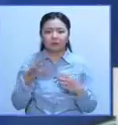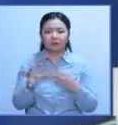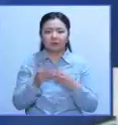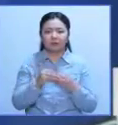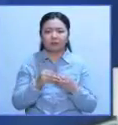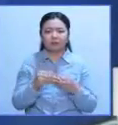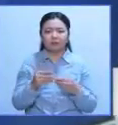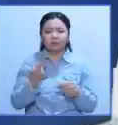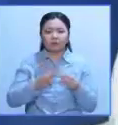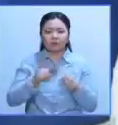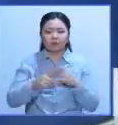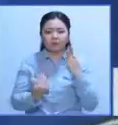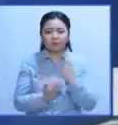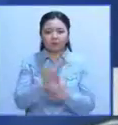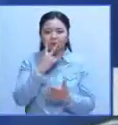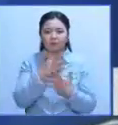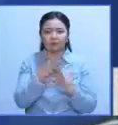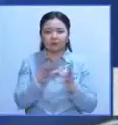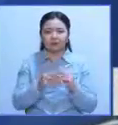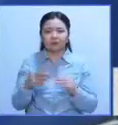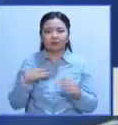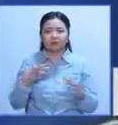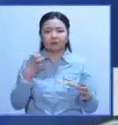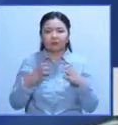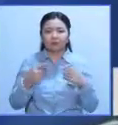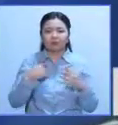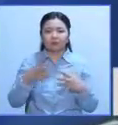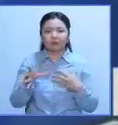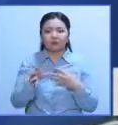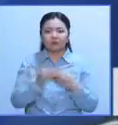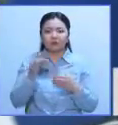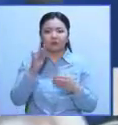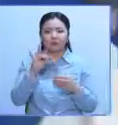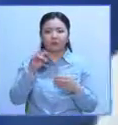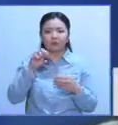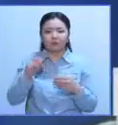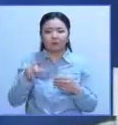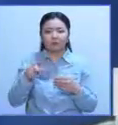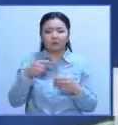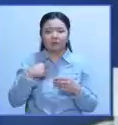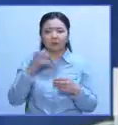жеңдім. Ең қиын жекпе-жек маған финалда кездесті. Мен